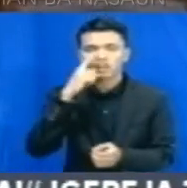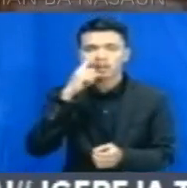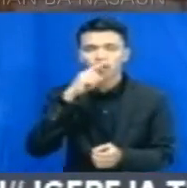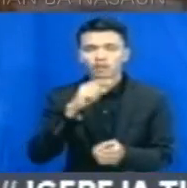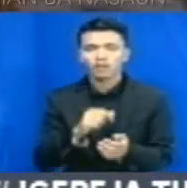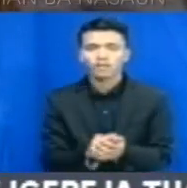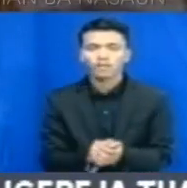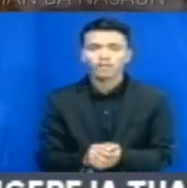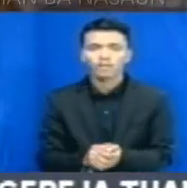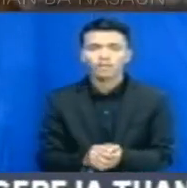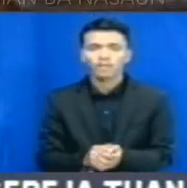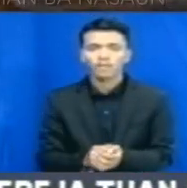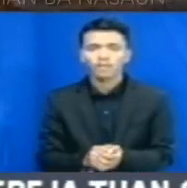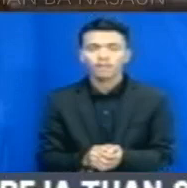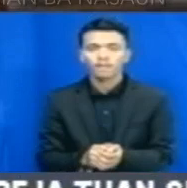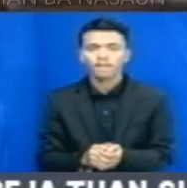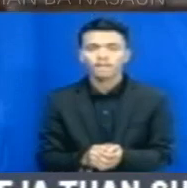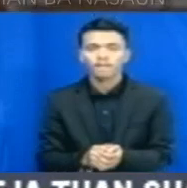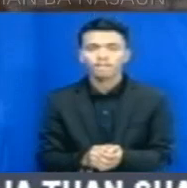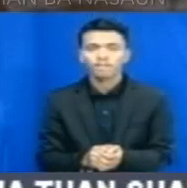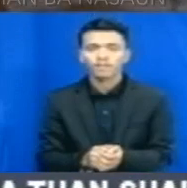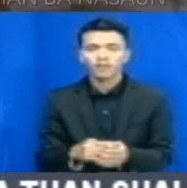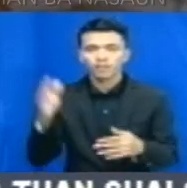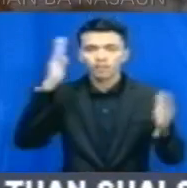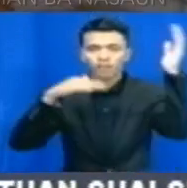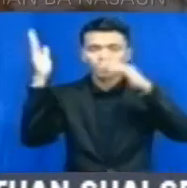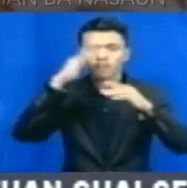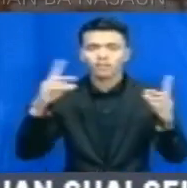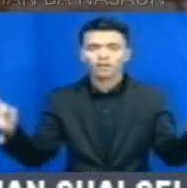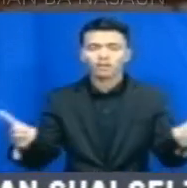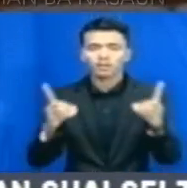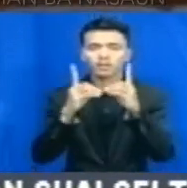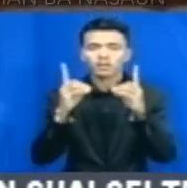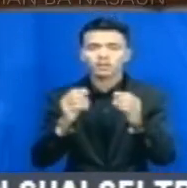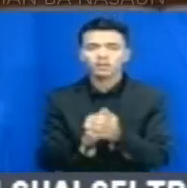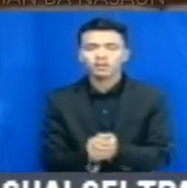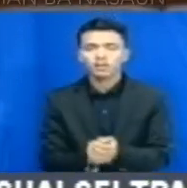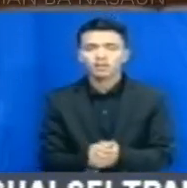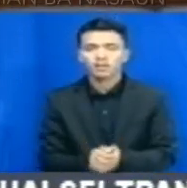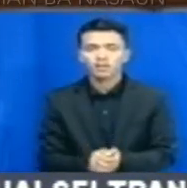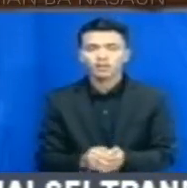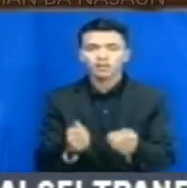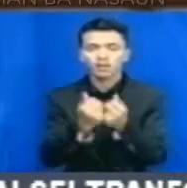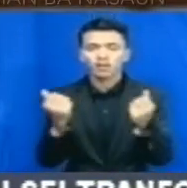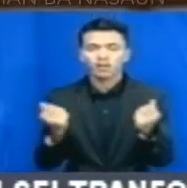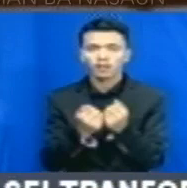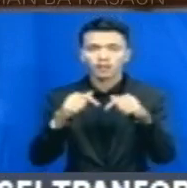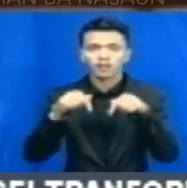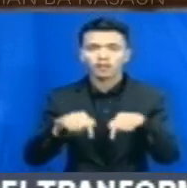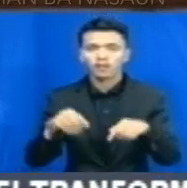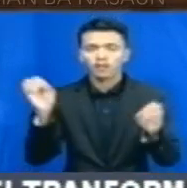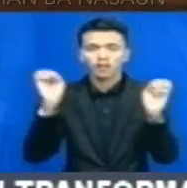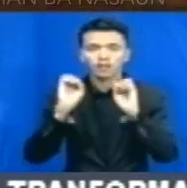apa bahaya? Mana ia problem yang meminta nak fungsi, kerana kalau kita fungsi sesuatu memang relevan tu nak ada amniannya macam